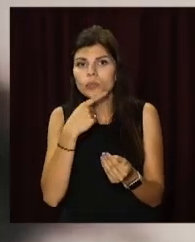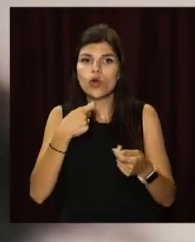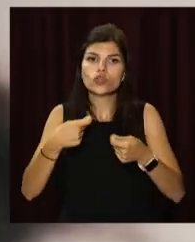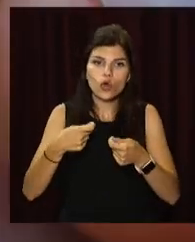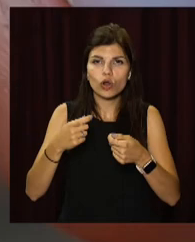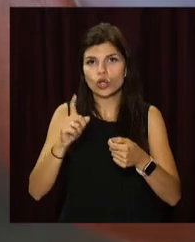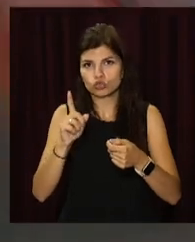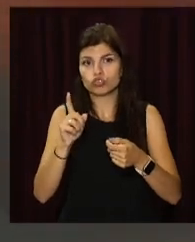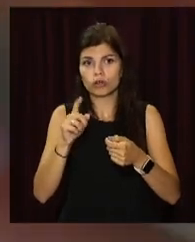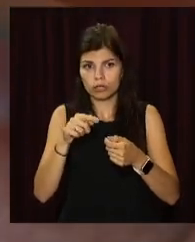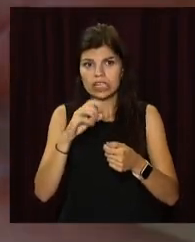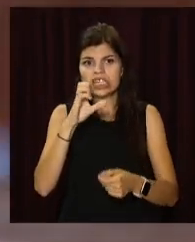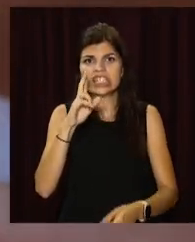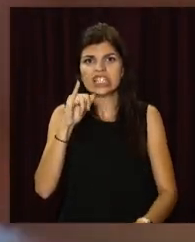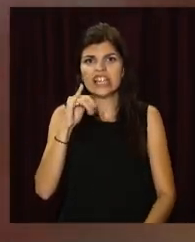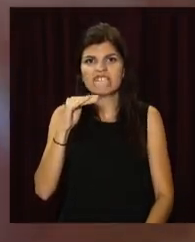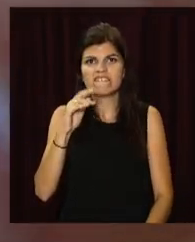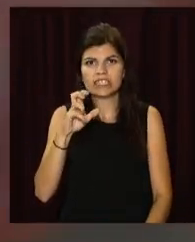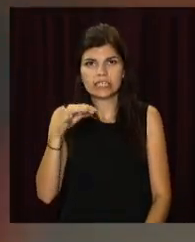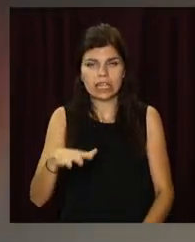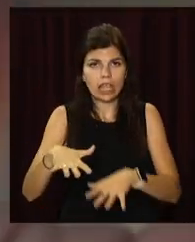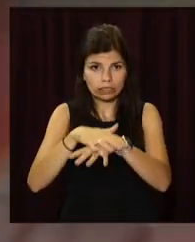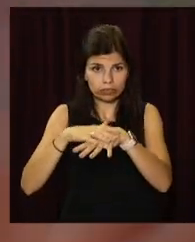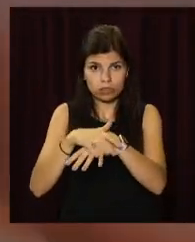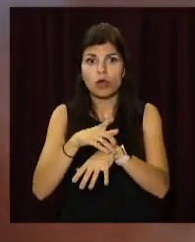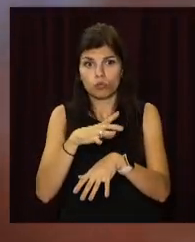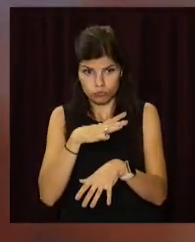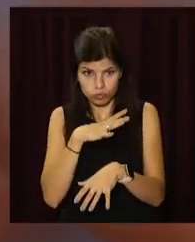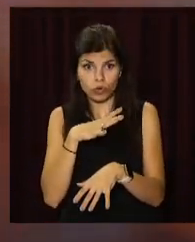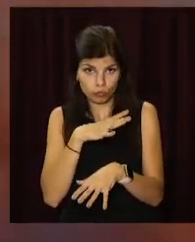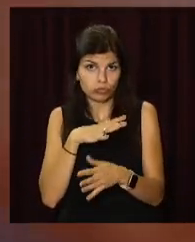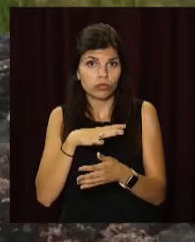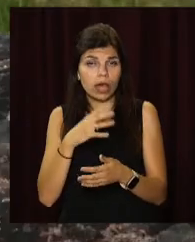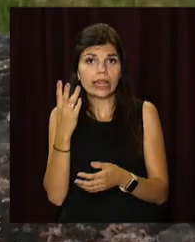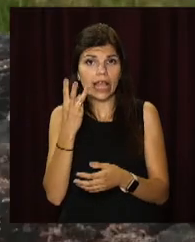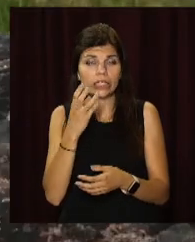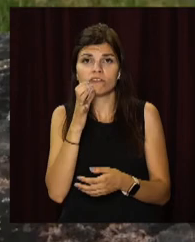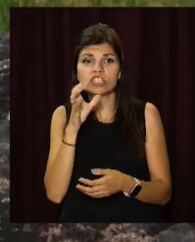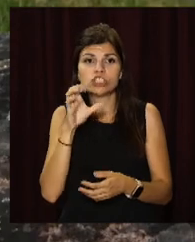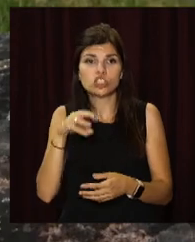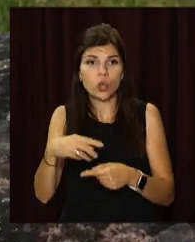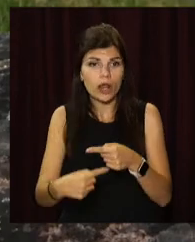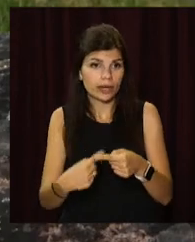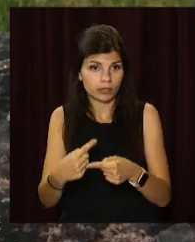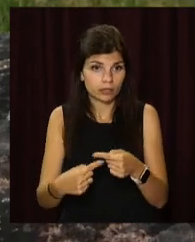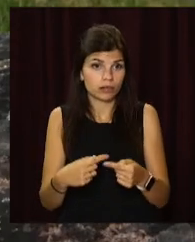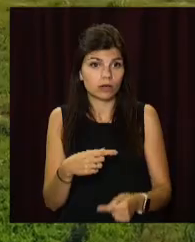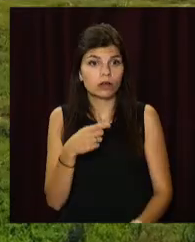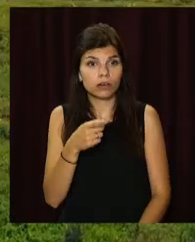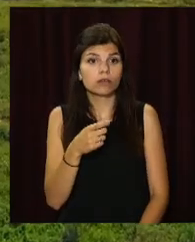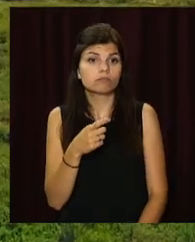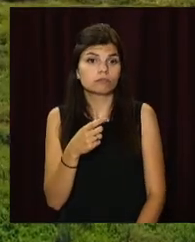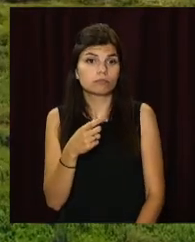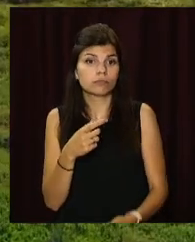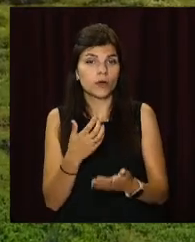зв'язки скіфського населення цього краю, вони не переривалися навіть от у 3 столітті, коли тут уже нібито мали скоро